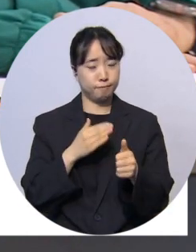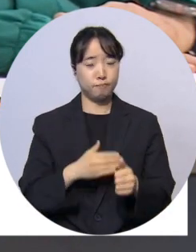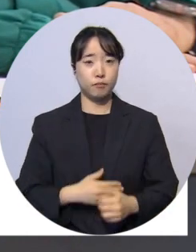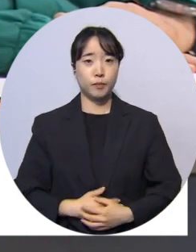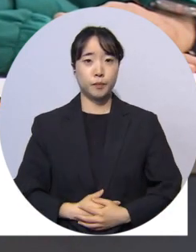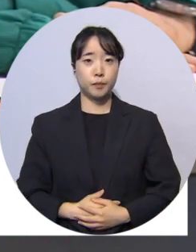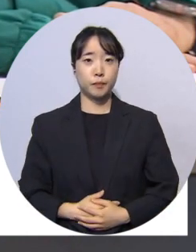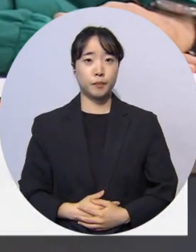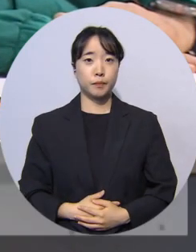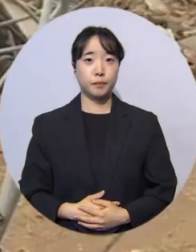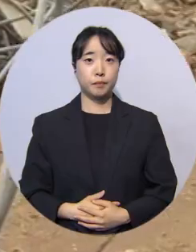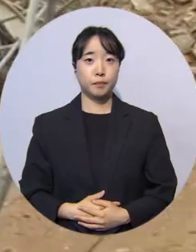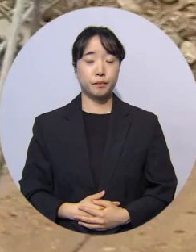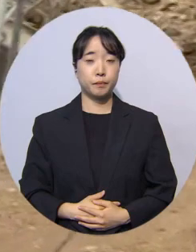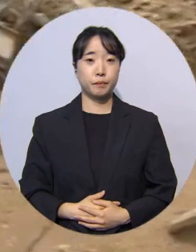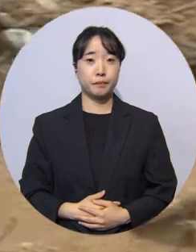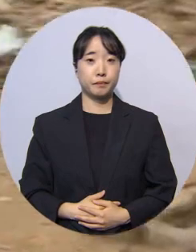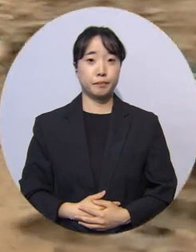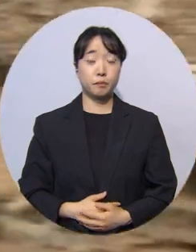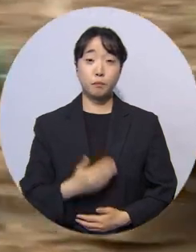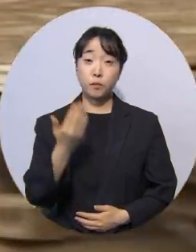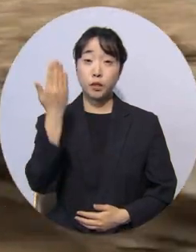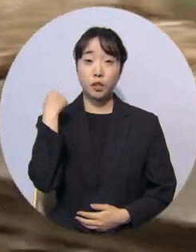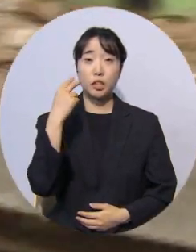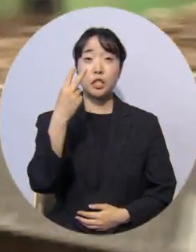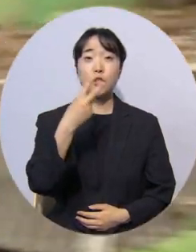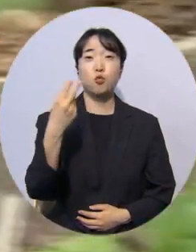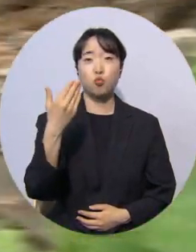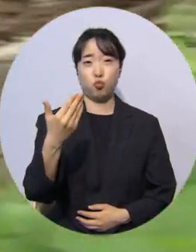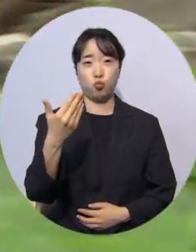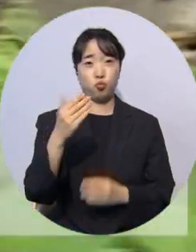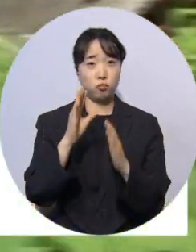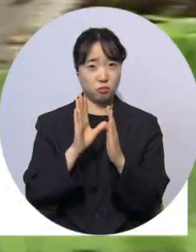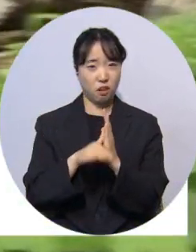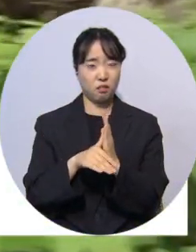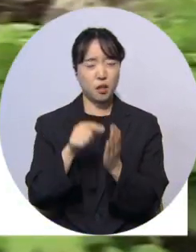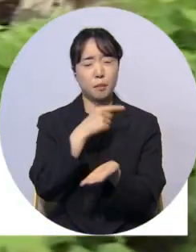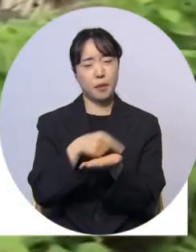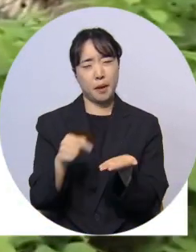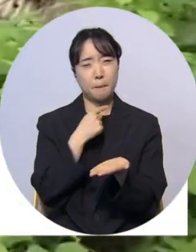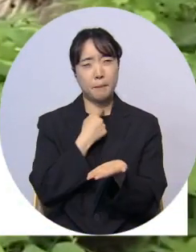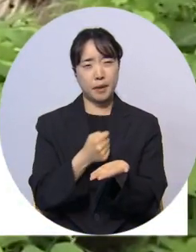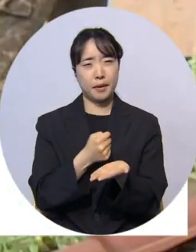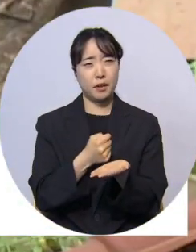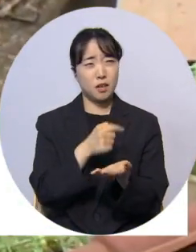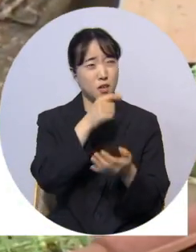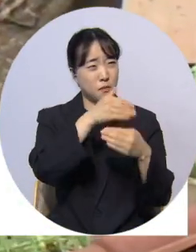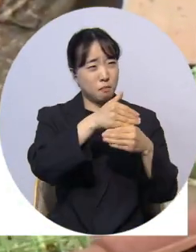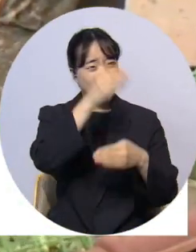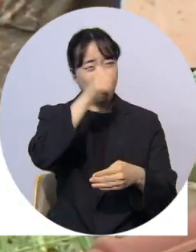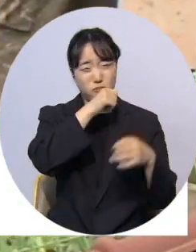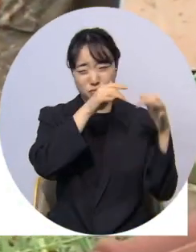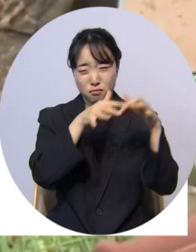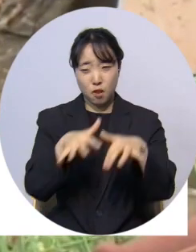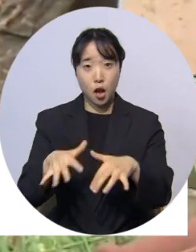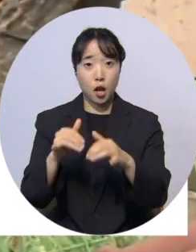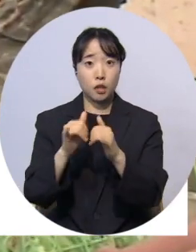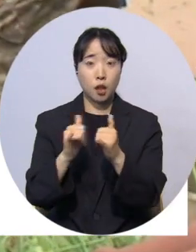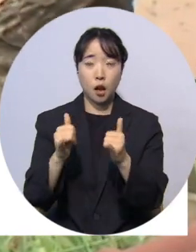촉구를 합니다 지난 2009년 북한의 무단 방류로 우리 국민 세명이 사망하고 세명이